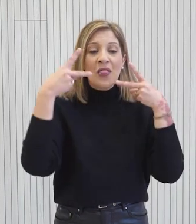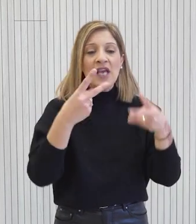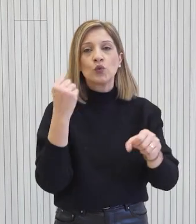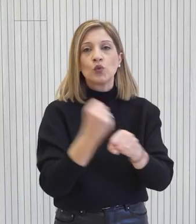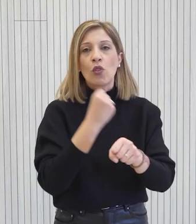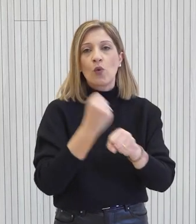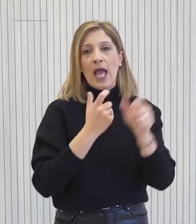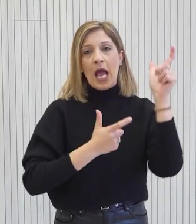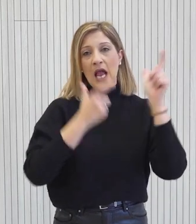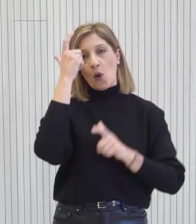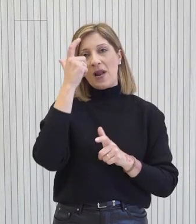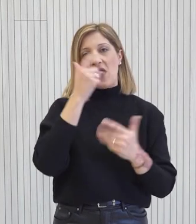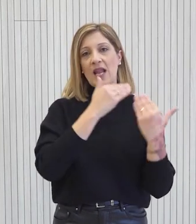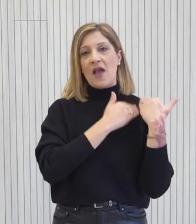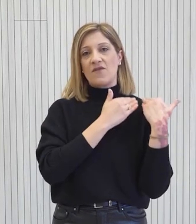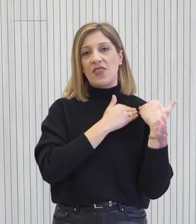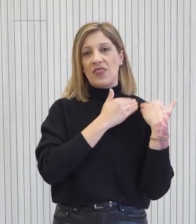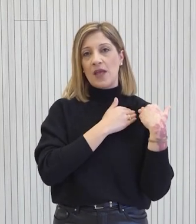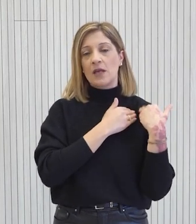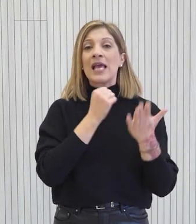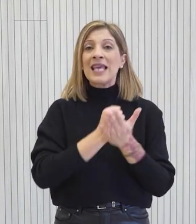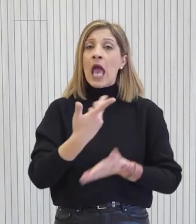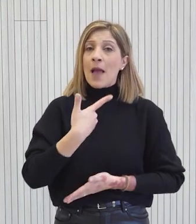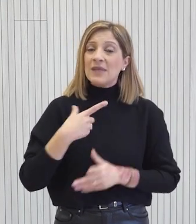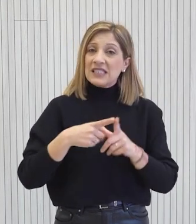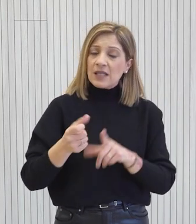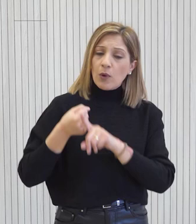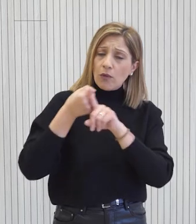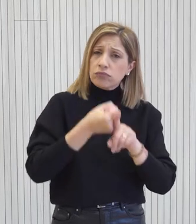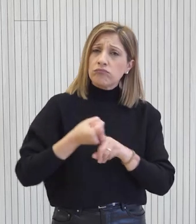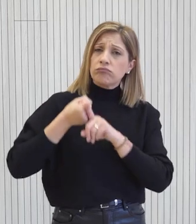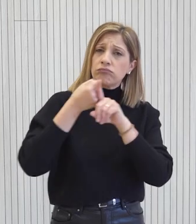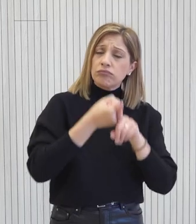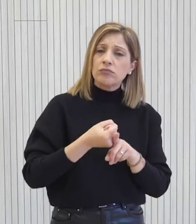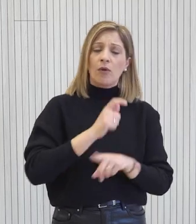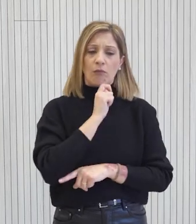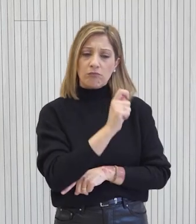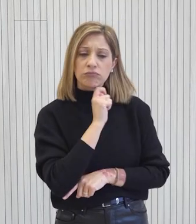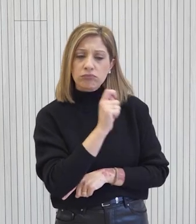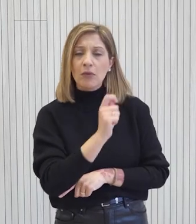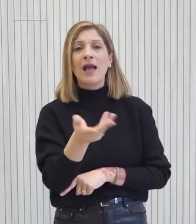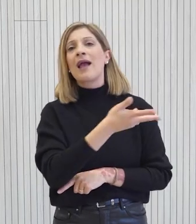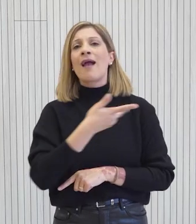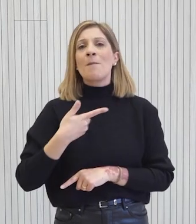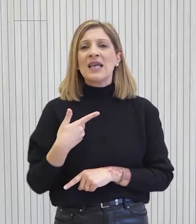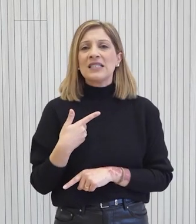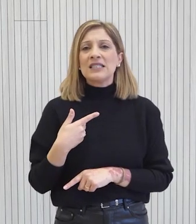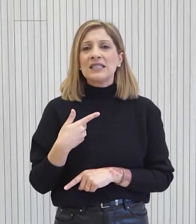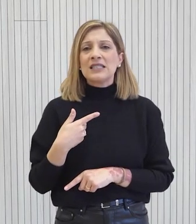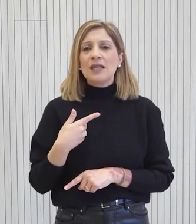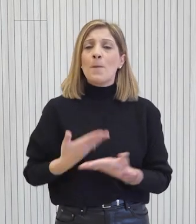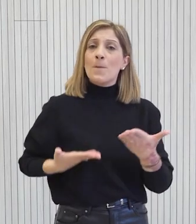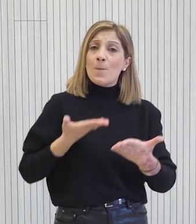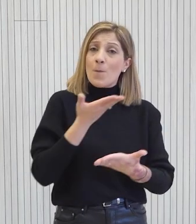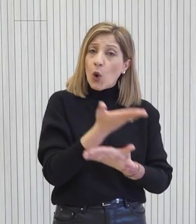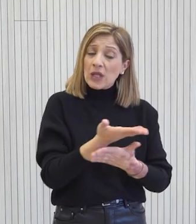συναντήληψη στην Πύλα ήταν αποτέλεσμα και δικής μας πρωτοβουλίας, ήταν αποτέλεσμα και δικών μας, αν θέλετε,